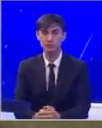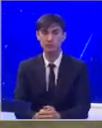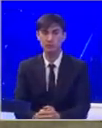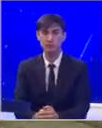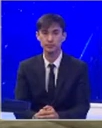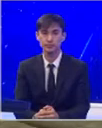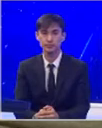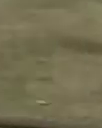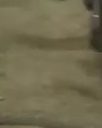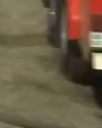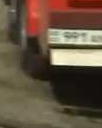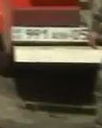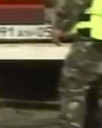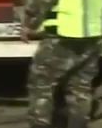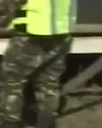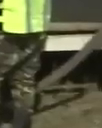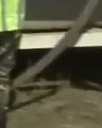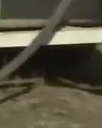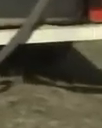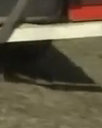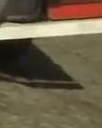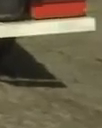хаббл окутывает телеканал жетысу